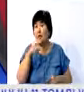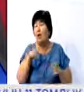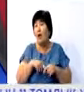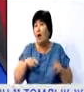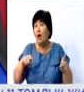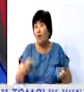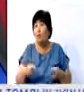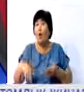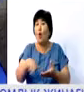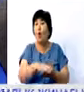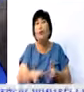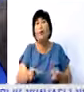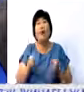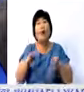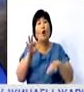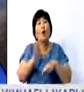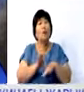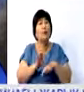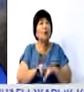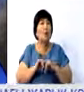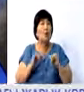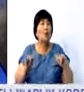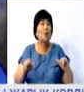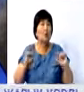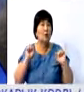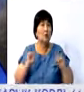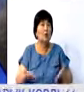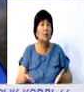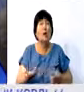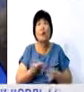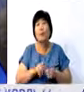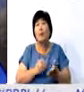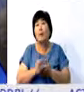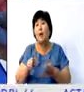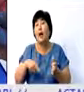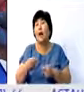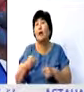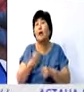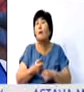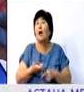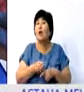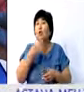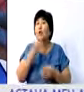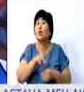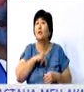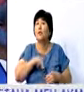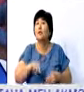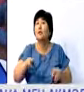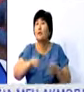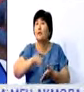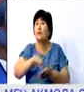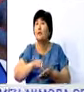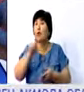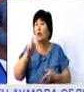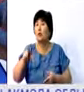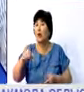ауызықталмаса, қоғамдағы қауіпті аурулардың өршуіне түрткі болары анық. Бұл бағытта қала басшысы аса жауапты істің тізгінін ұстаған